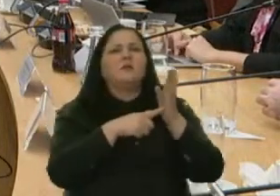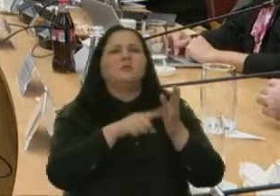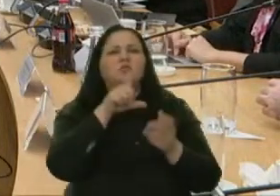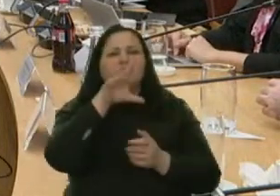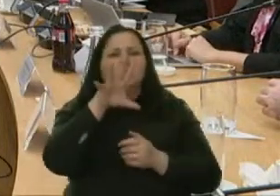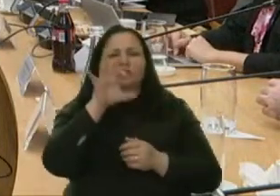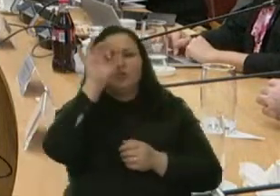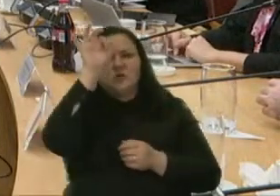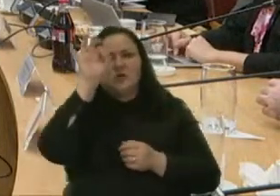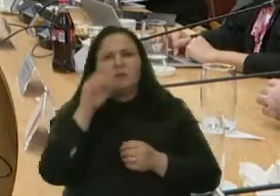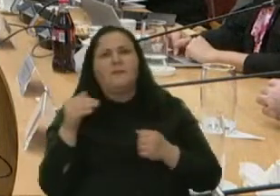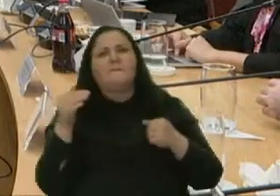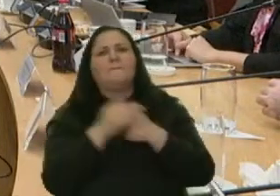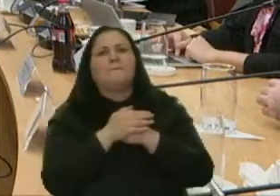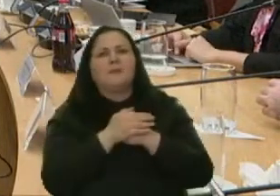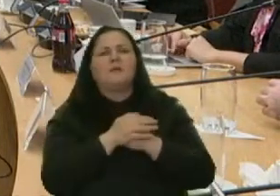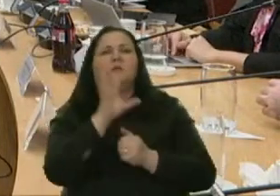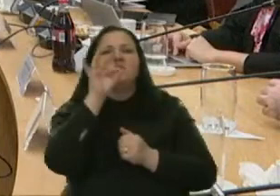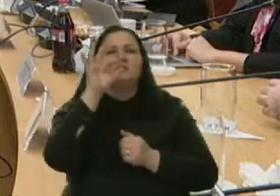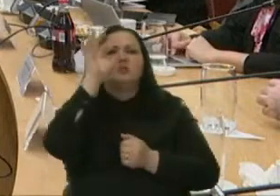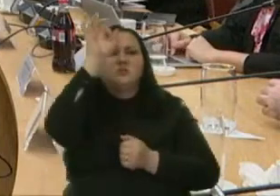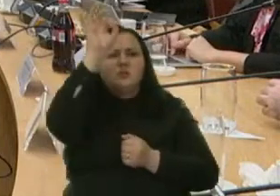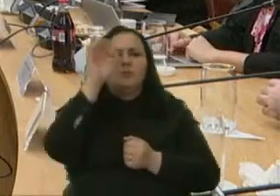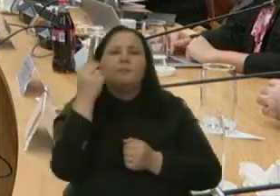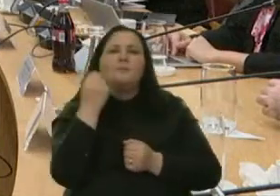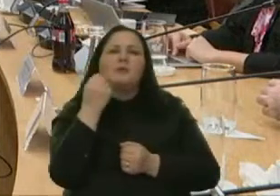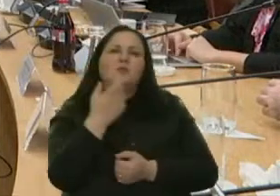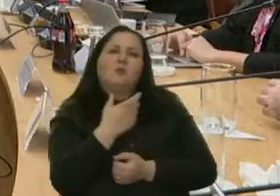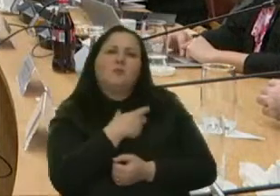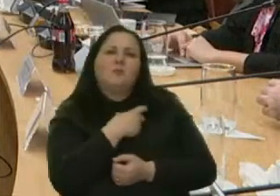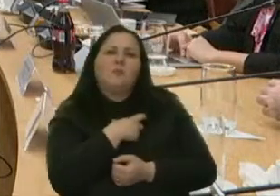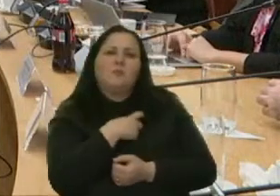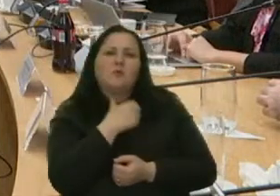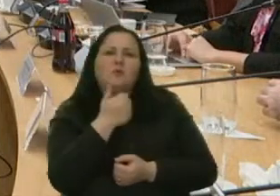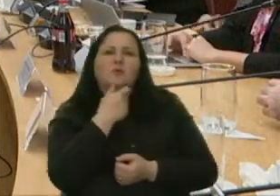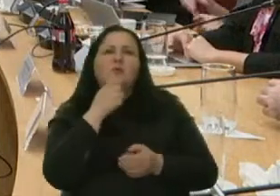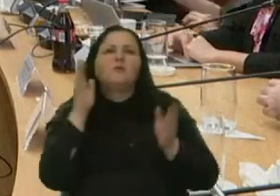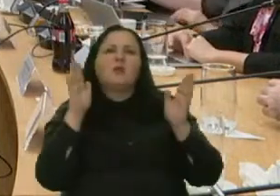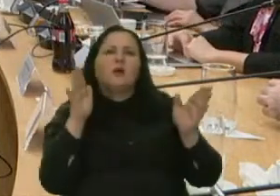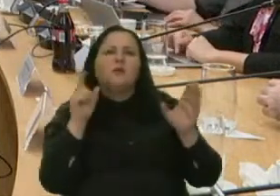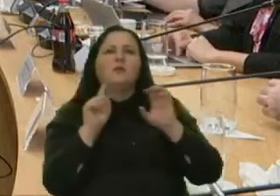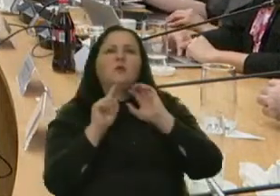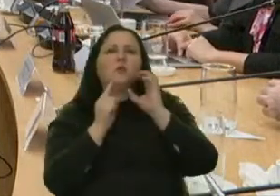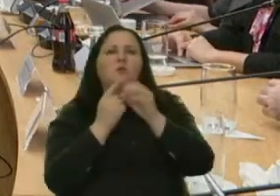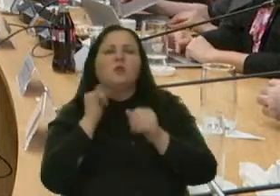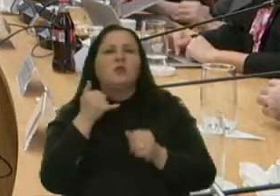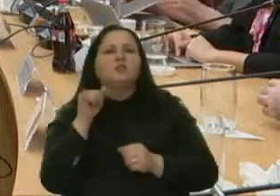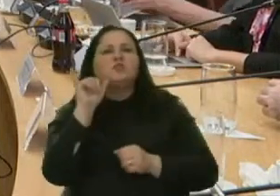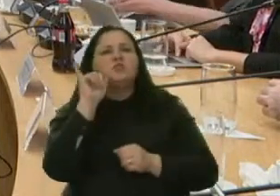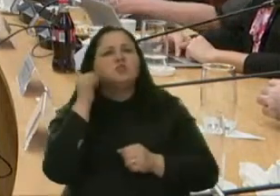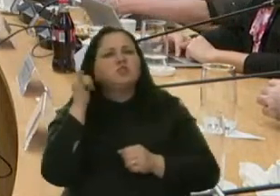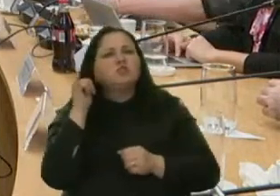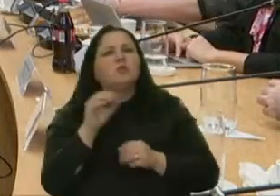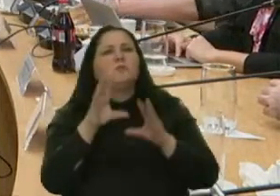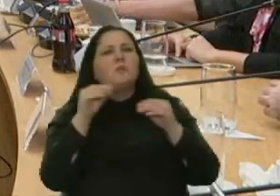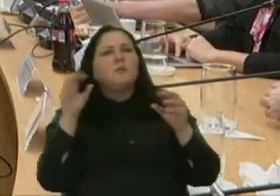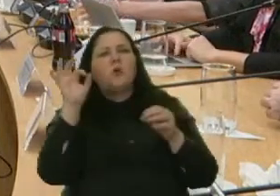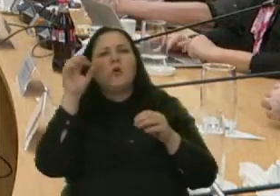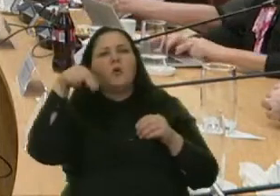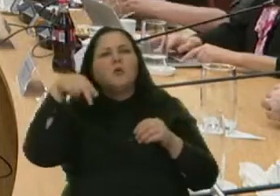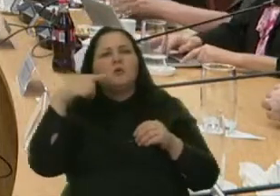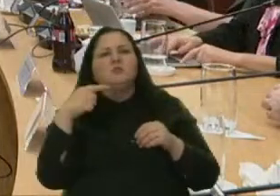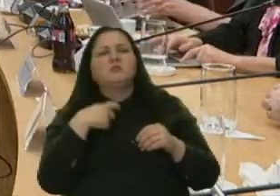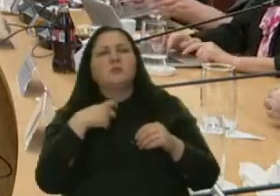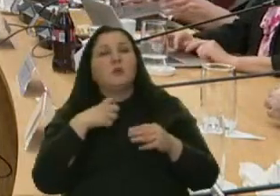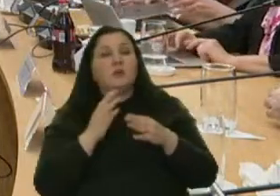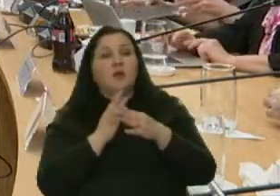25% până la 50% pentru a permite tocmai într un an cultural și istoric mai multor ONG uri să poată